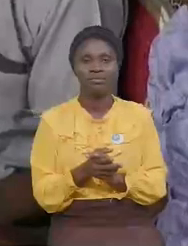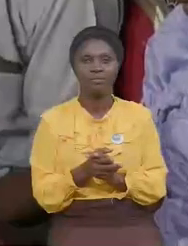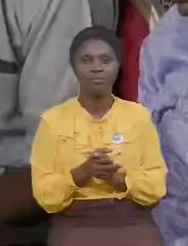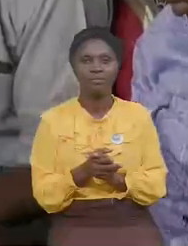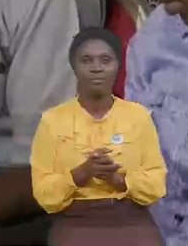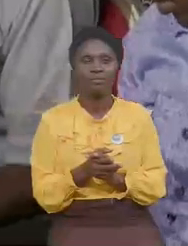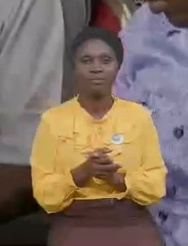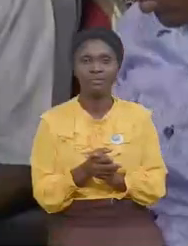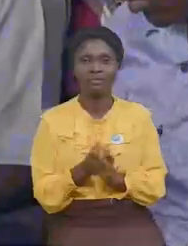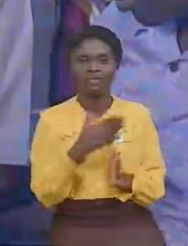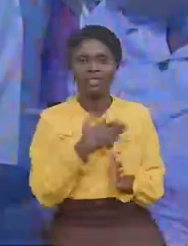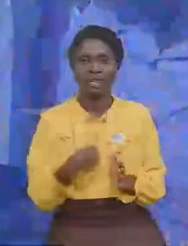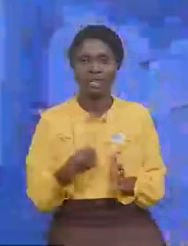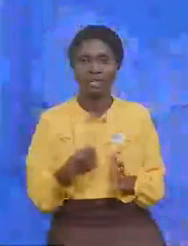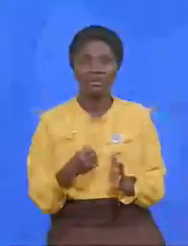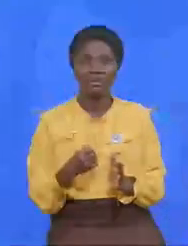soir?